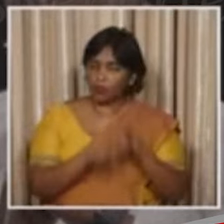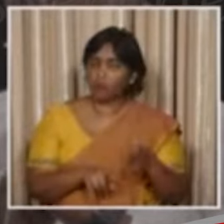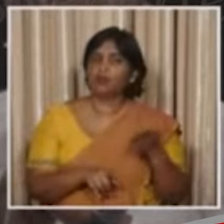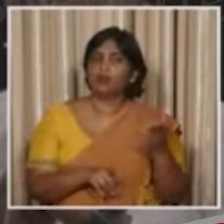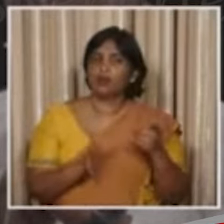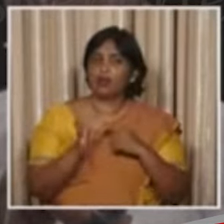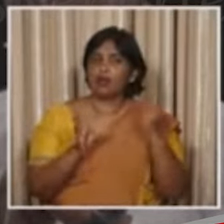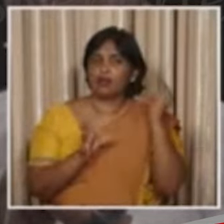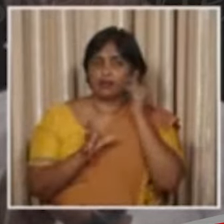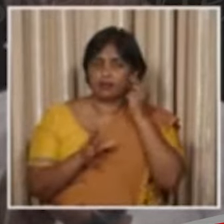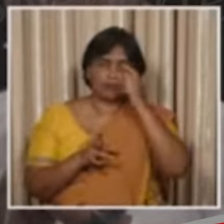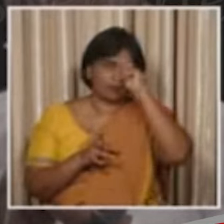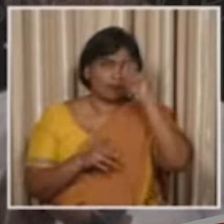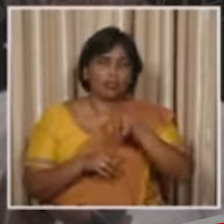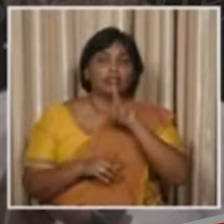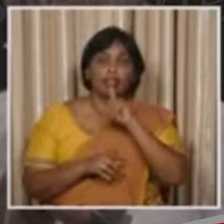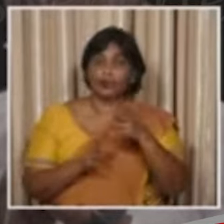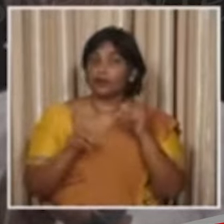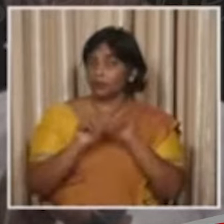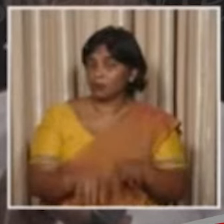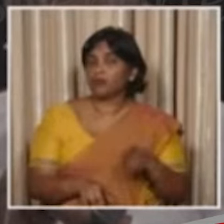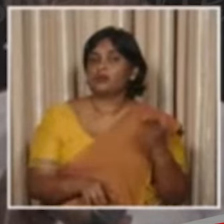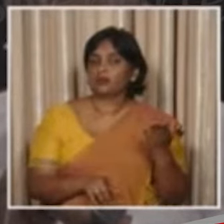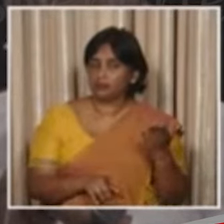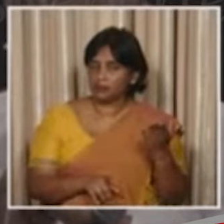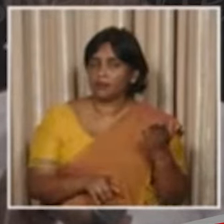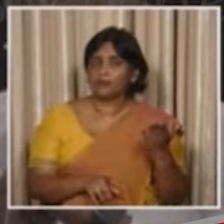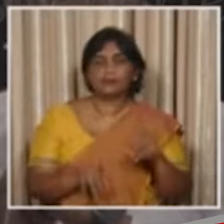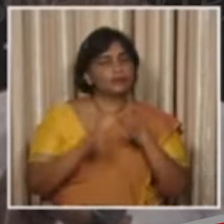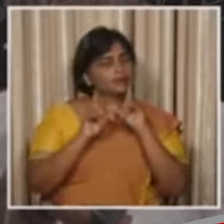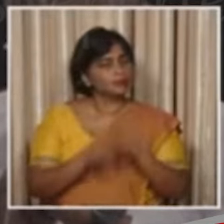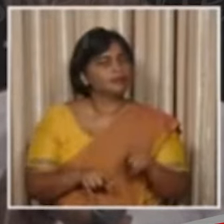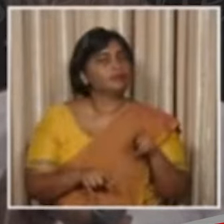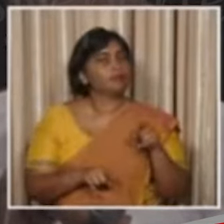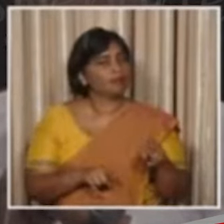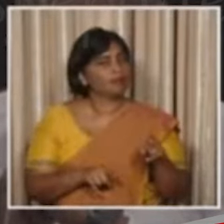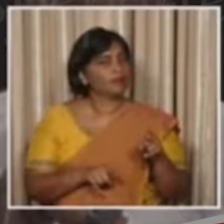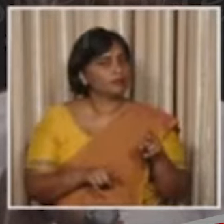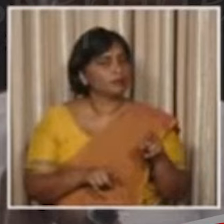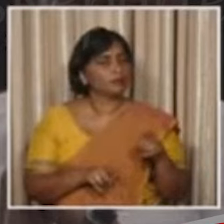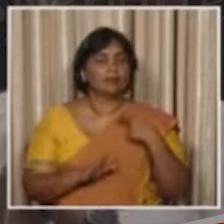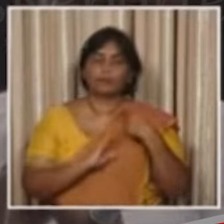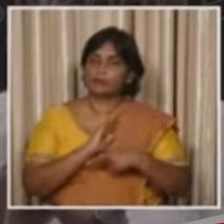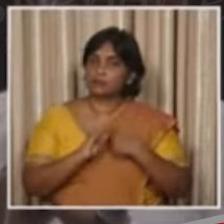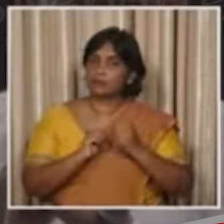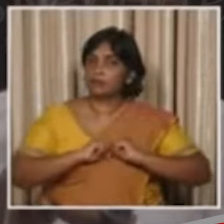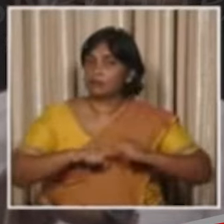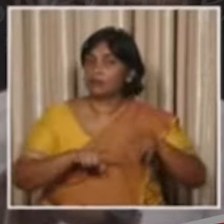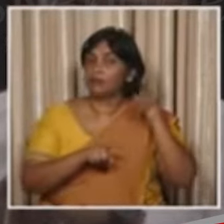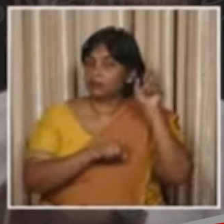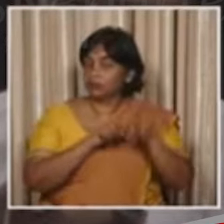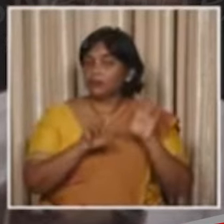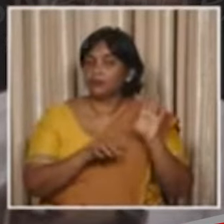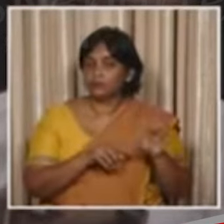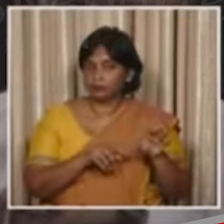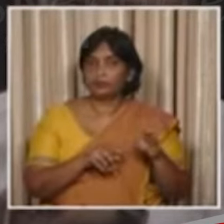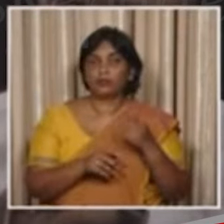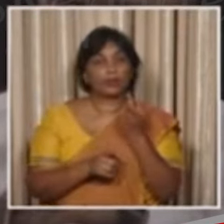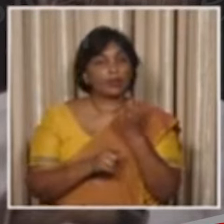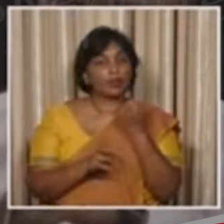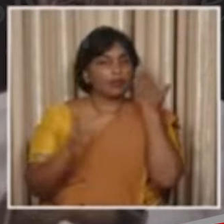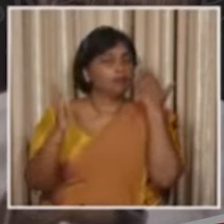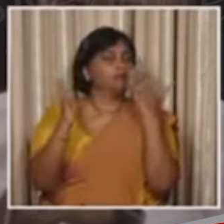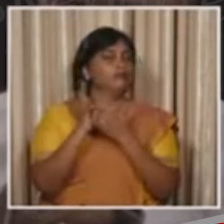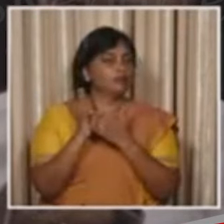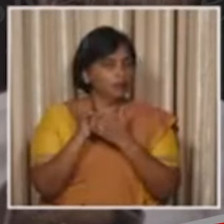අනුර කුමාර දිසානායක මහත්තයා කිව්වේ එහෙමයි. හැබැයි ඉතින් මේ තමයි රට කරවන්න හිතන් ඉන්න අයගේ ආර්ථික දැක්ම